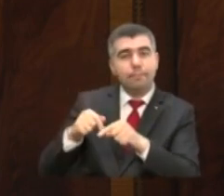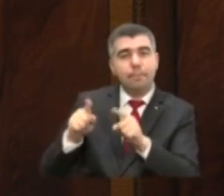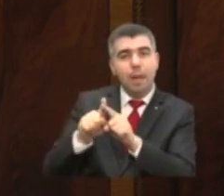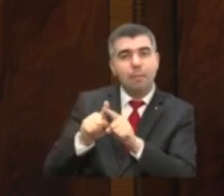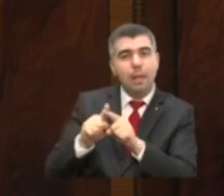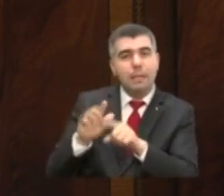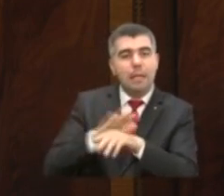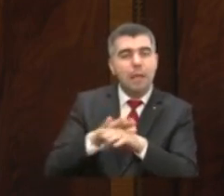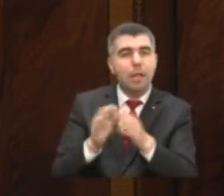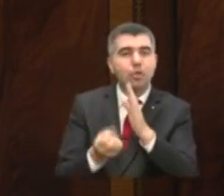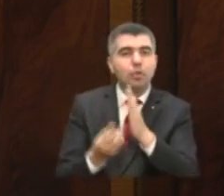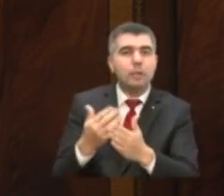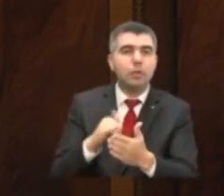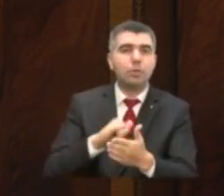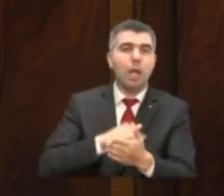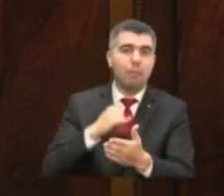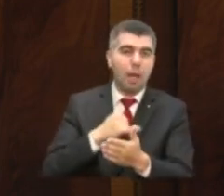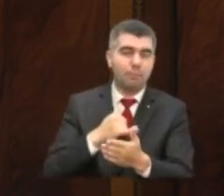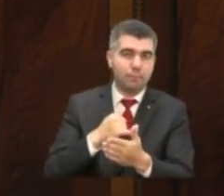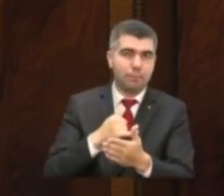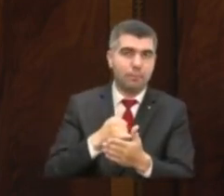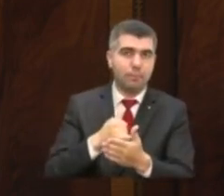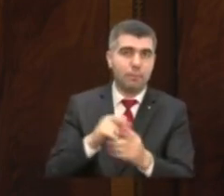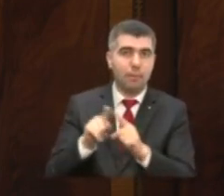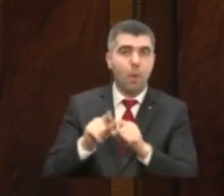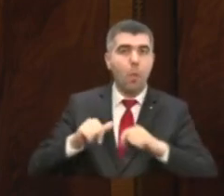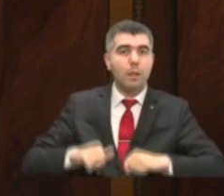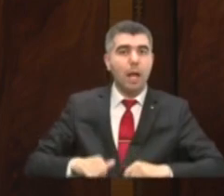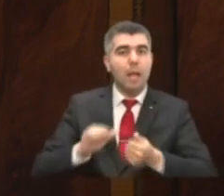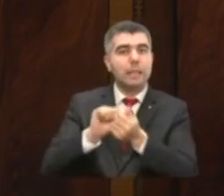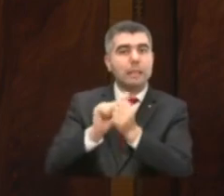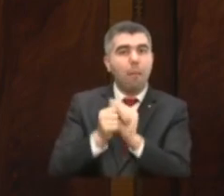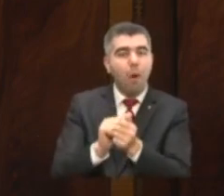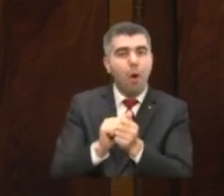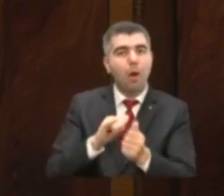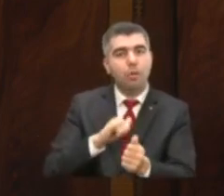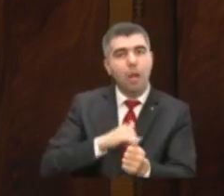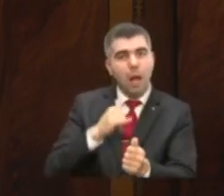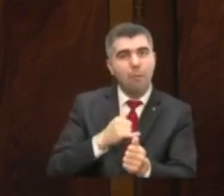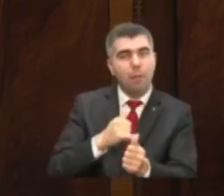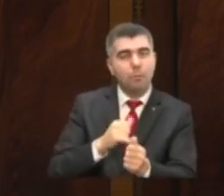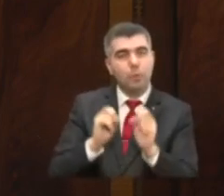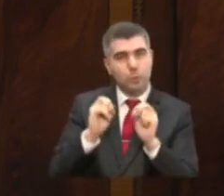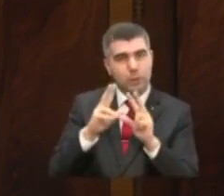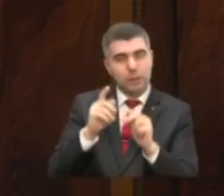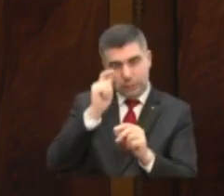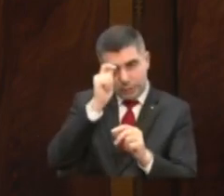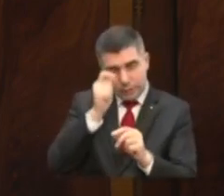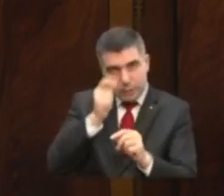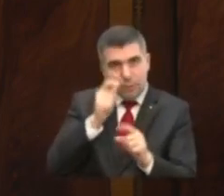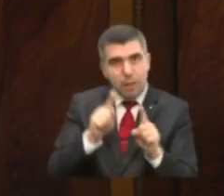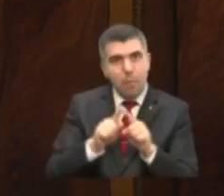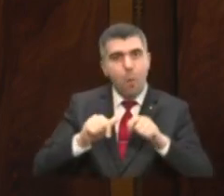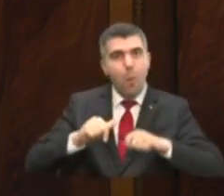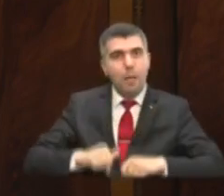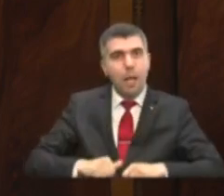سياسة مندمجة للشباب اللي جت بها وزارة الشباب والرياضة، واللي بالمناسبة كنوهوا بالجرأة والشجاعة ديال وزارة